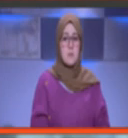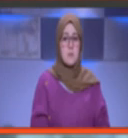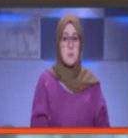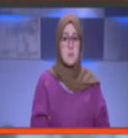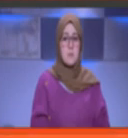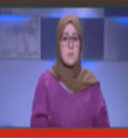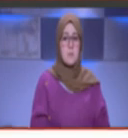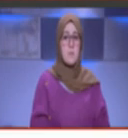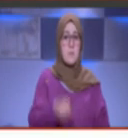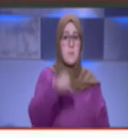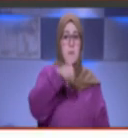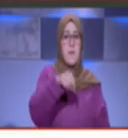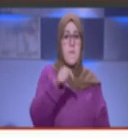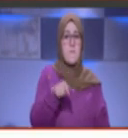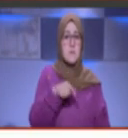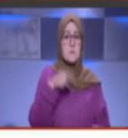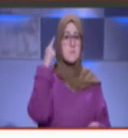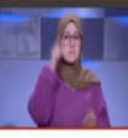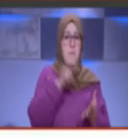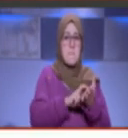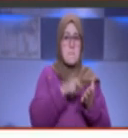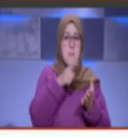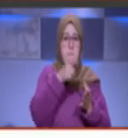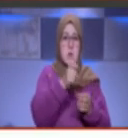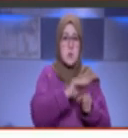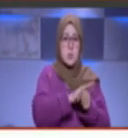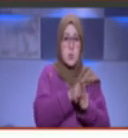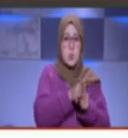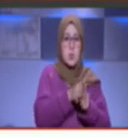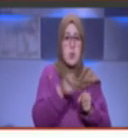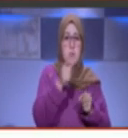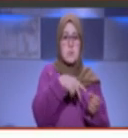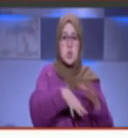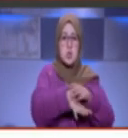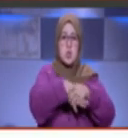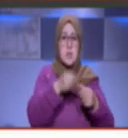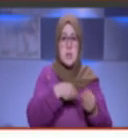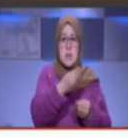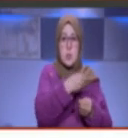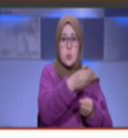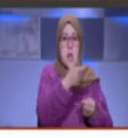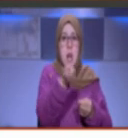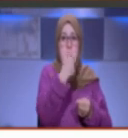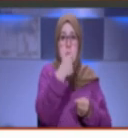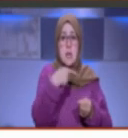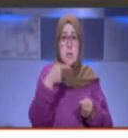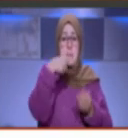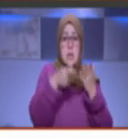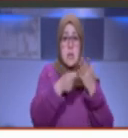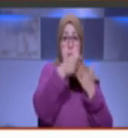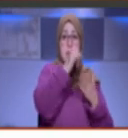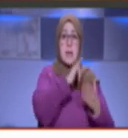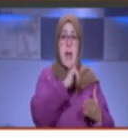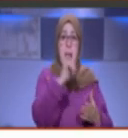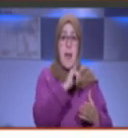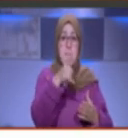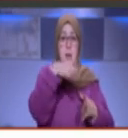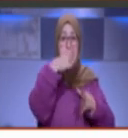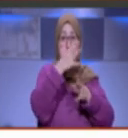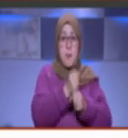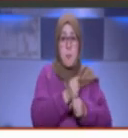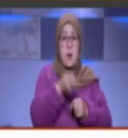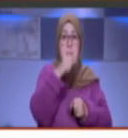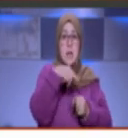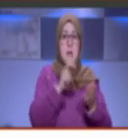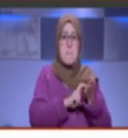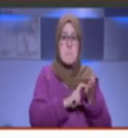في ظل المخاوف الحالية من فيروس كورونا، لجأت شركات توزيع الأدوية إلى اتباع عدة إجراءات احترازية